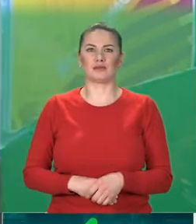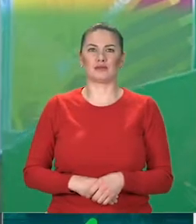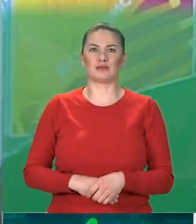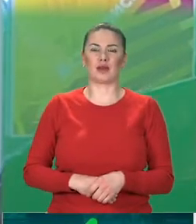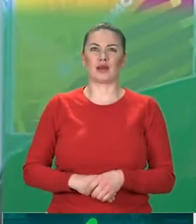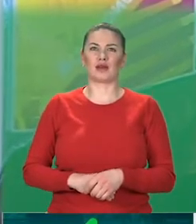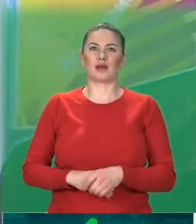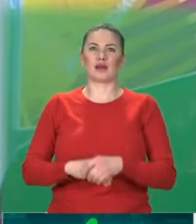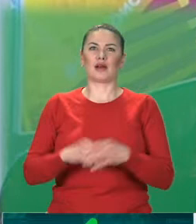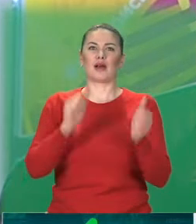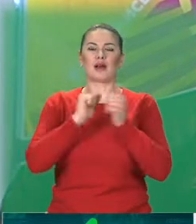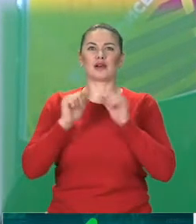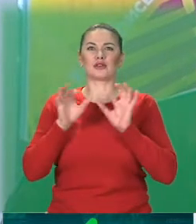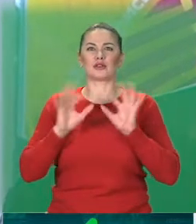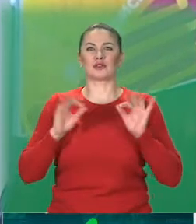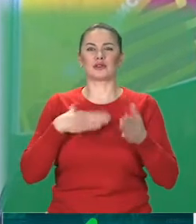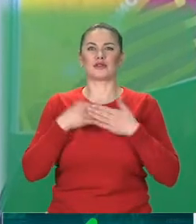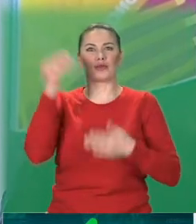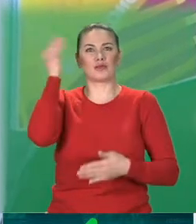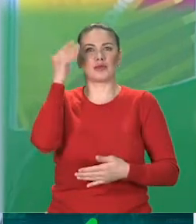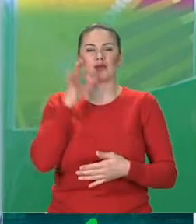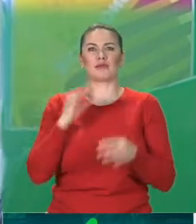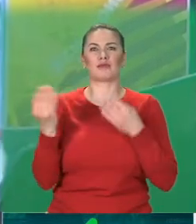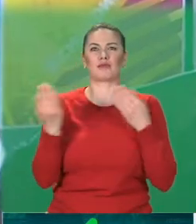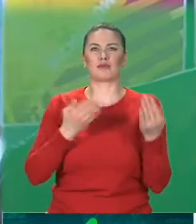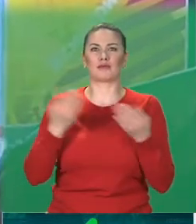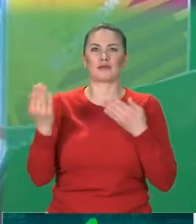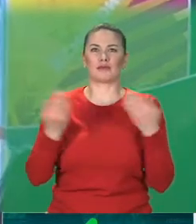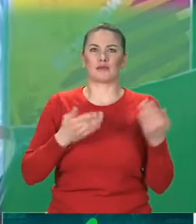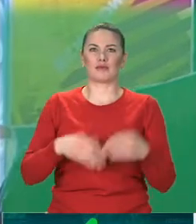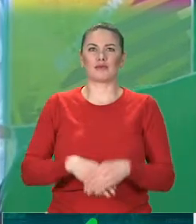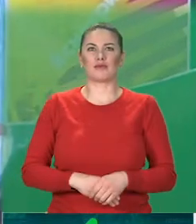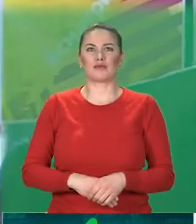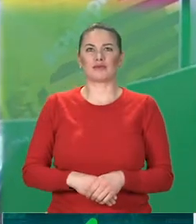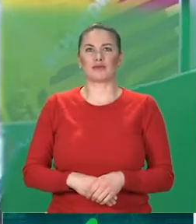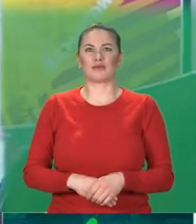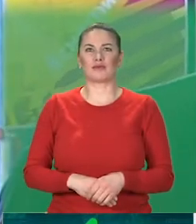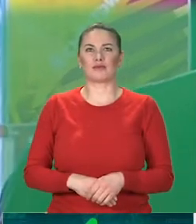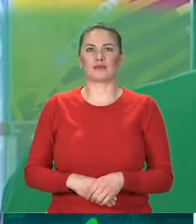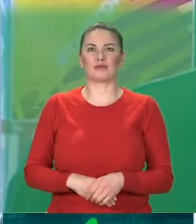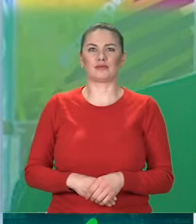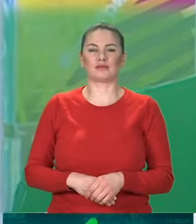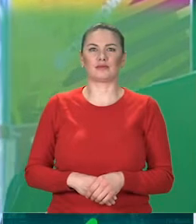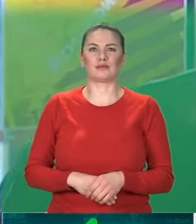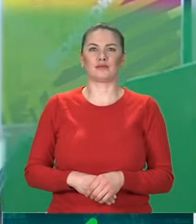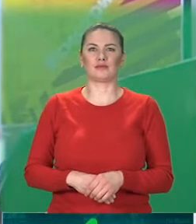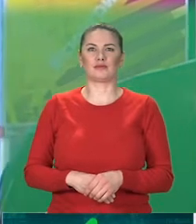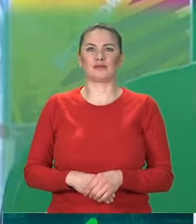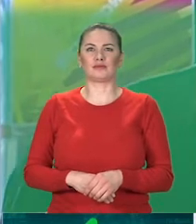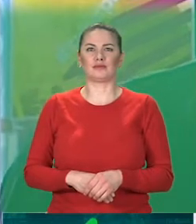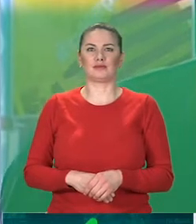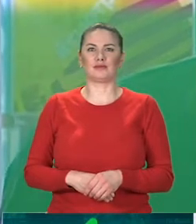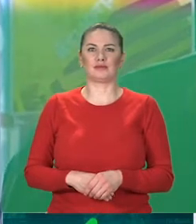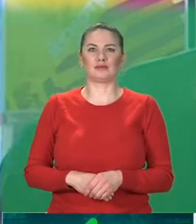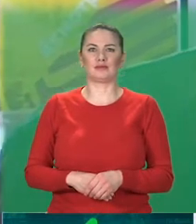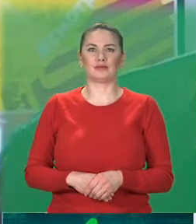такую обстановку, в которой по-другому нельзя жить. Вот. Они живут по тем законам. Мы живем тут на Сахалине по другим законам. Вот. Завидовать